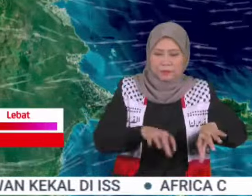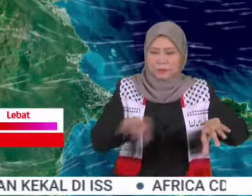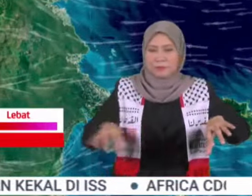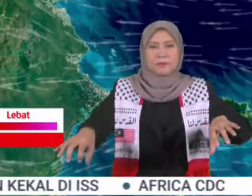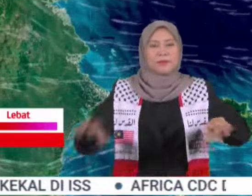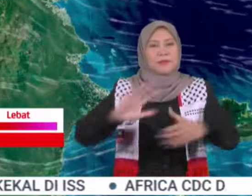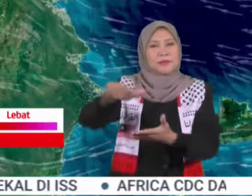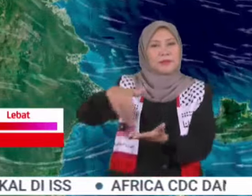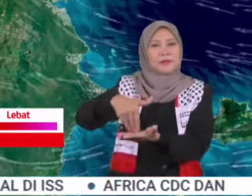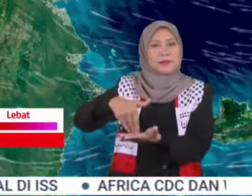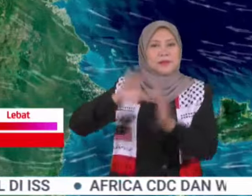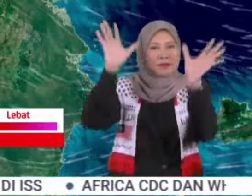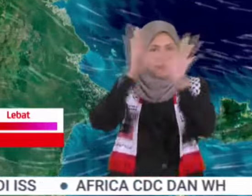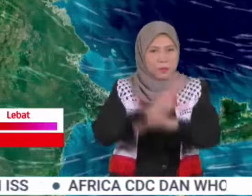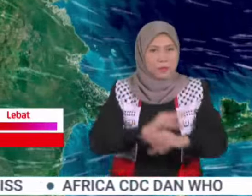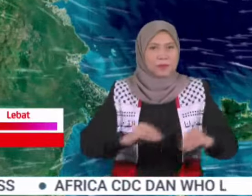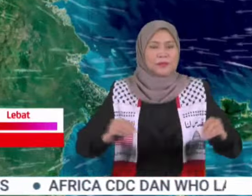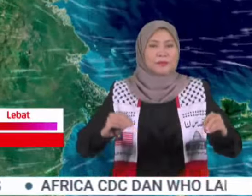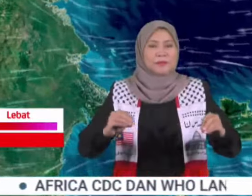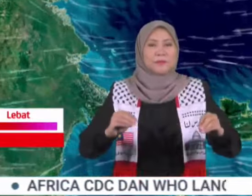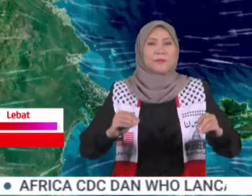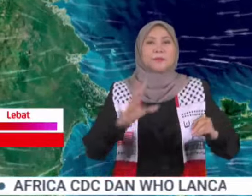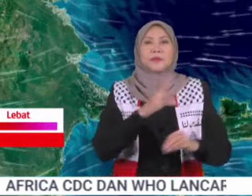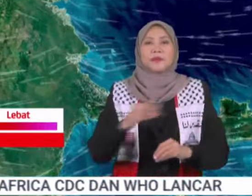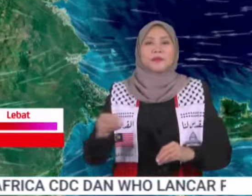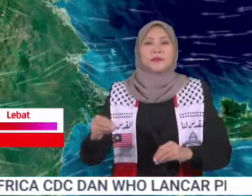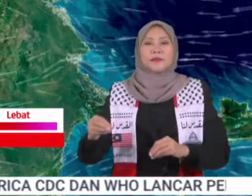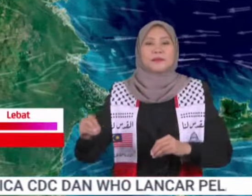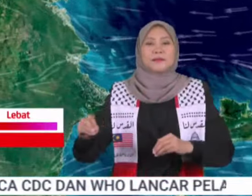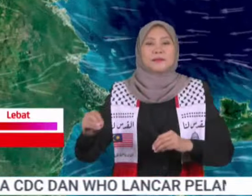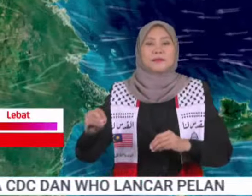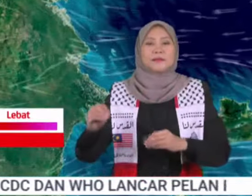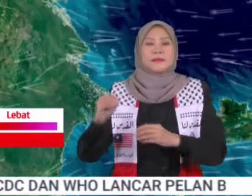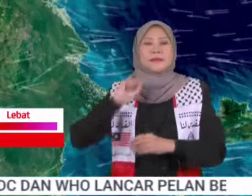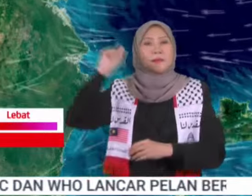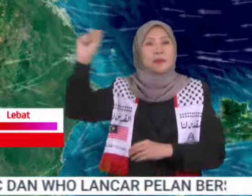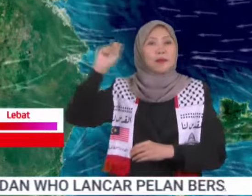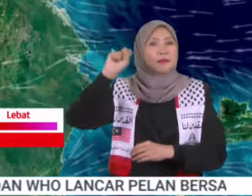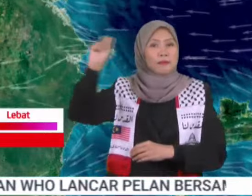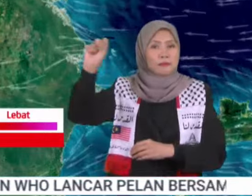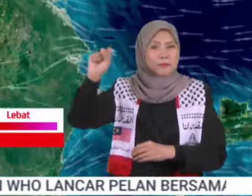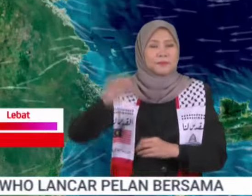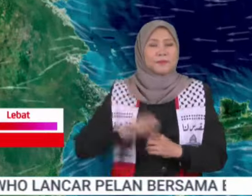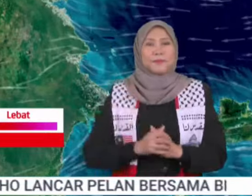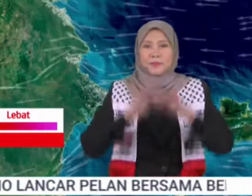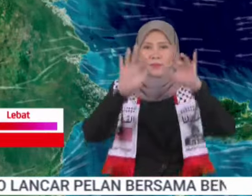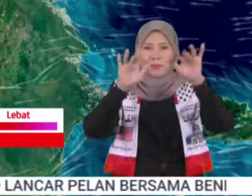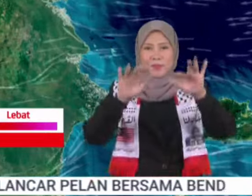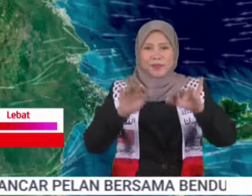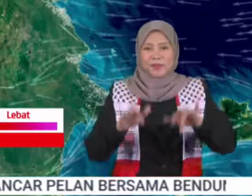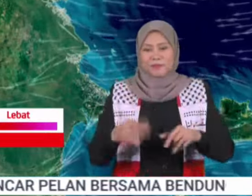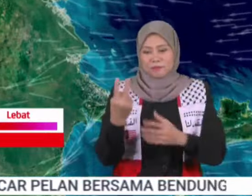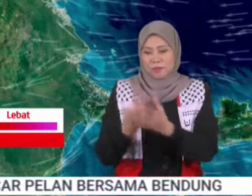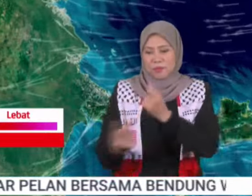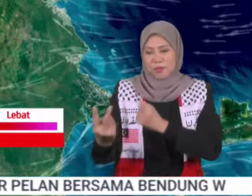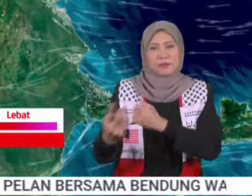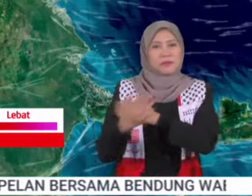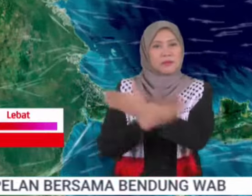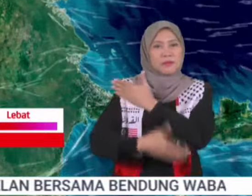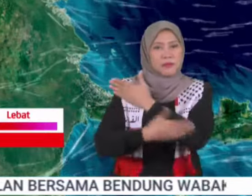kawasan tengah di negeri Sarawak serta di pantai-pantai barat di negeri Sabah. Namun keadaan hujan di kedua-dua negeri